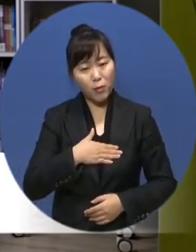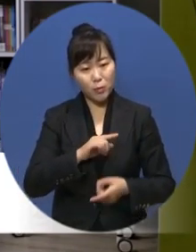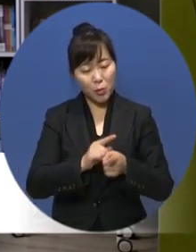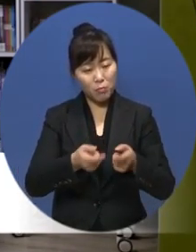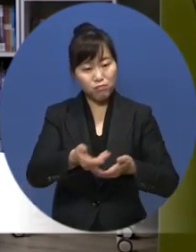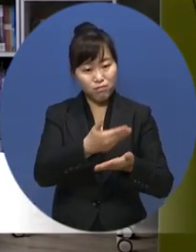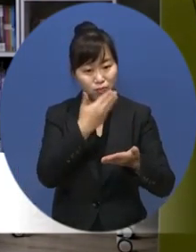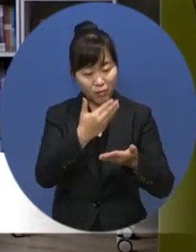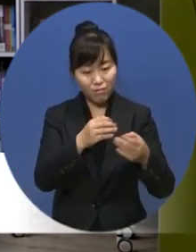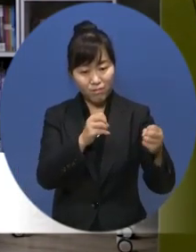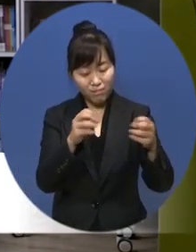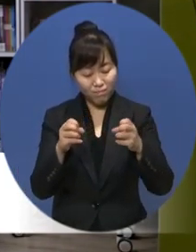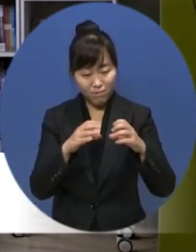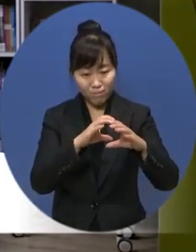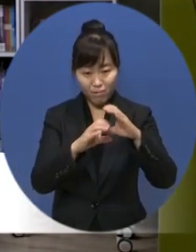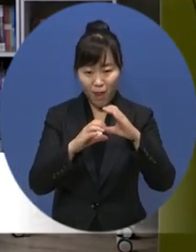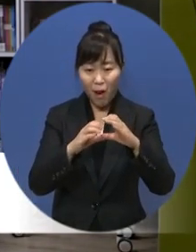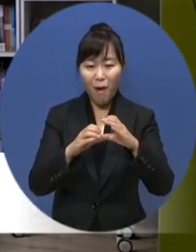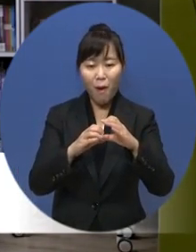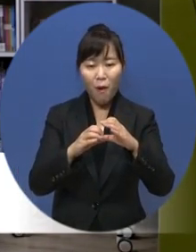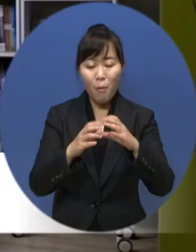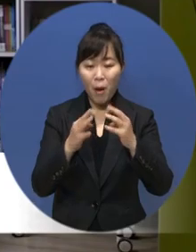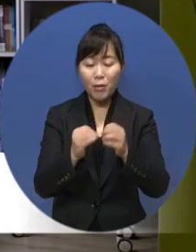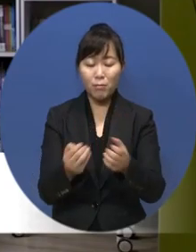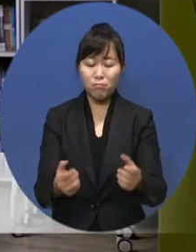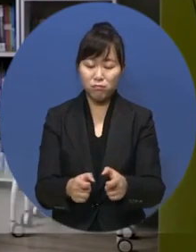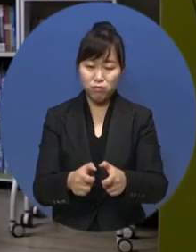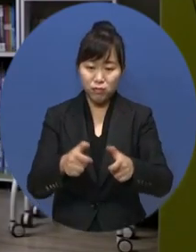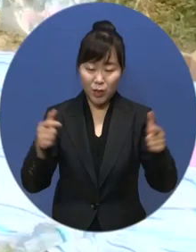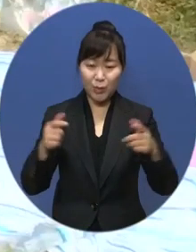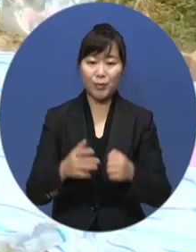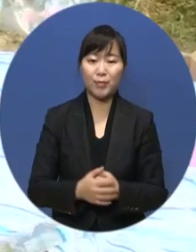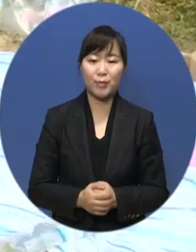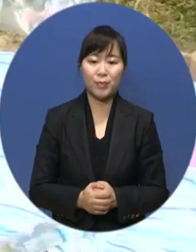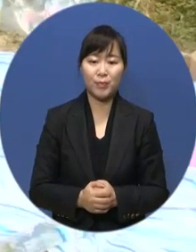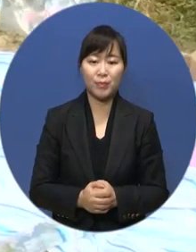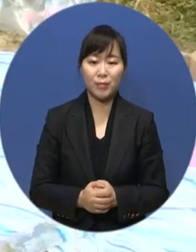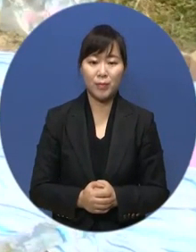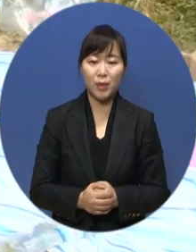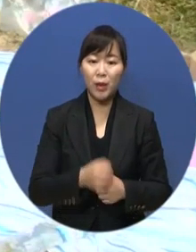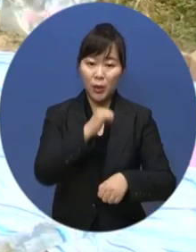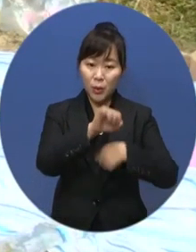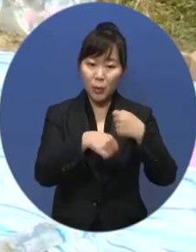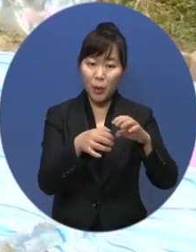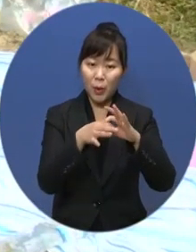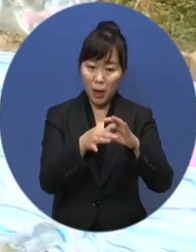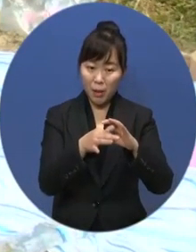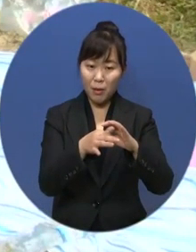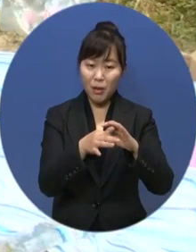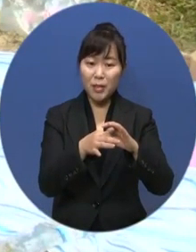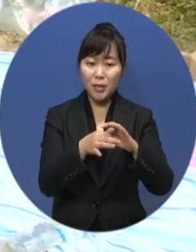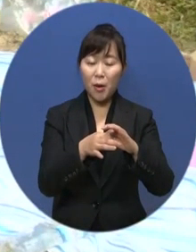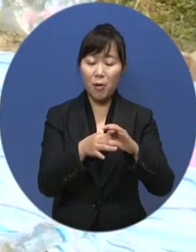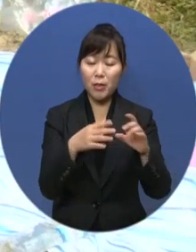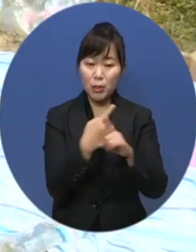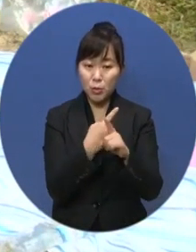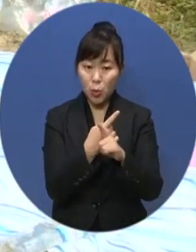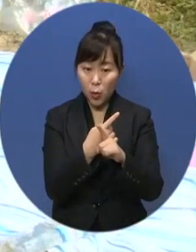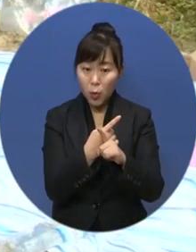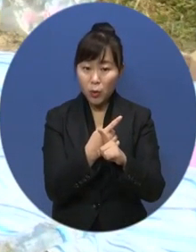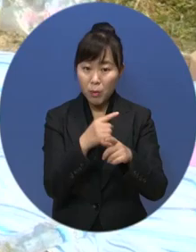있고 의사소통도 많이 활발해진 걸 볼 수 있습니다. 동물 매개 치료라는 프로그램 속